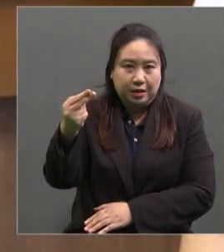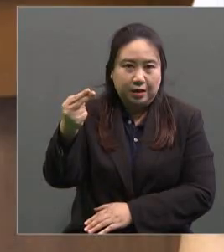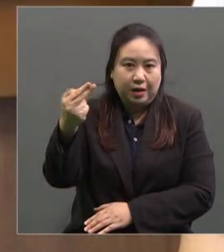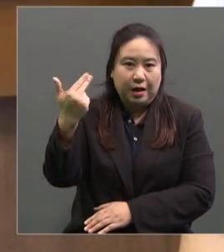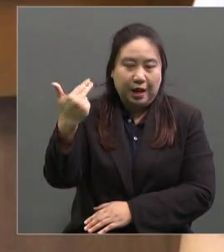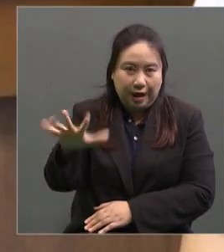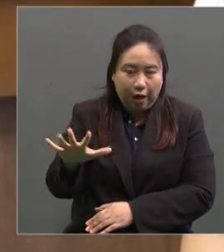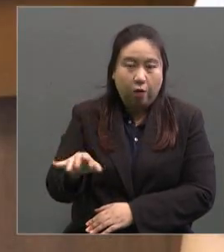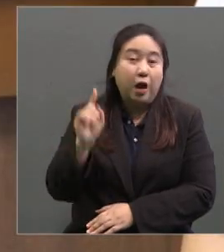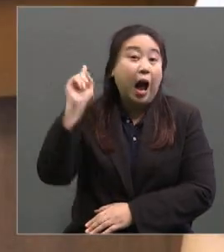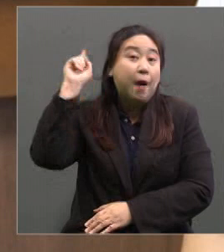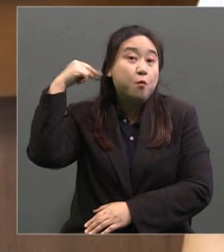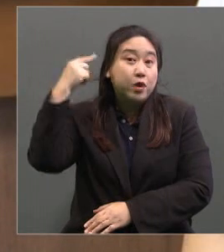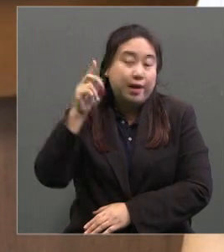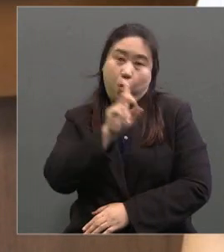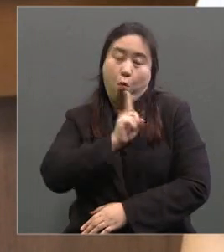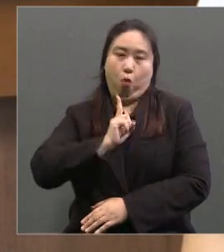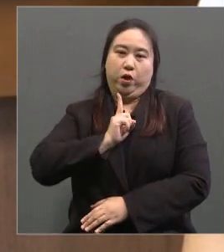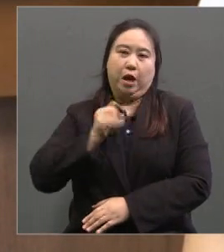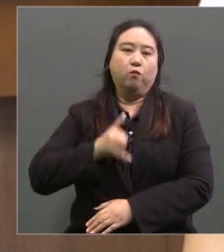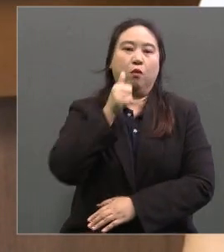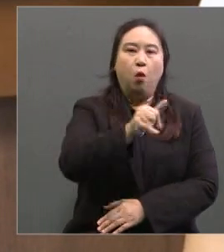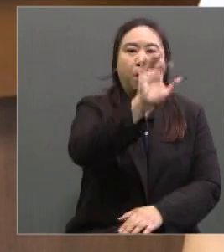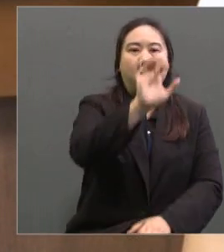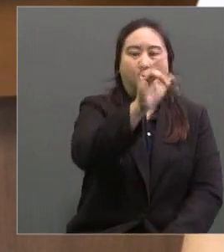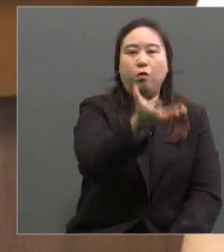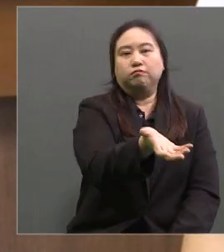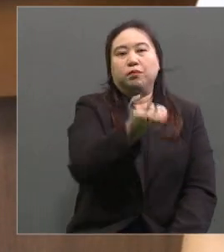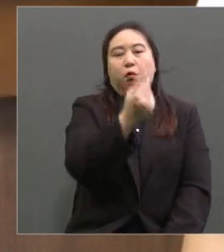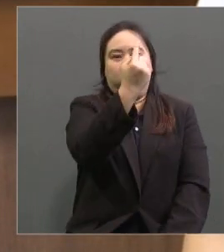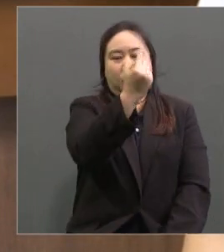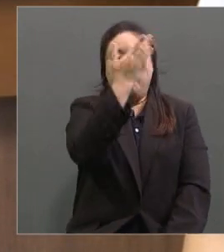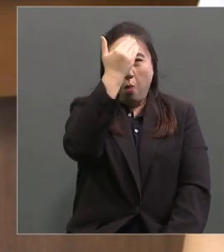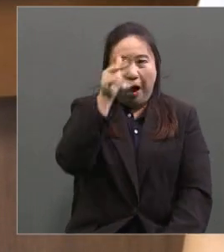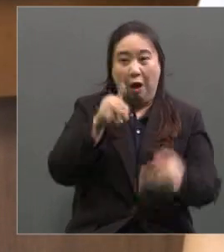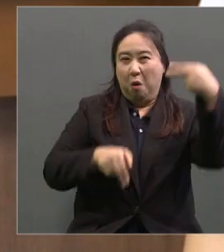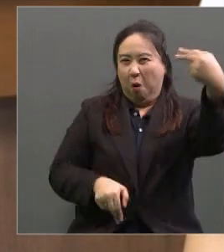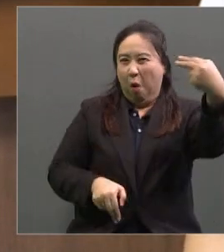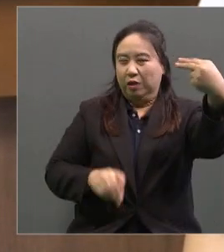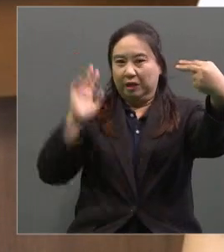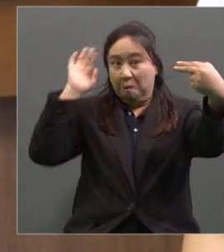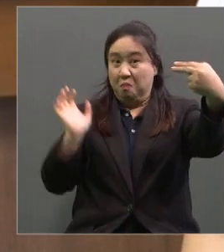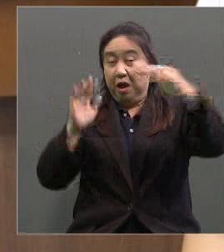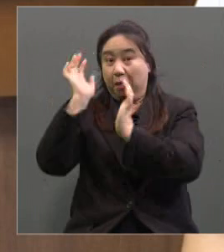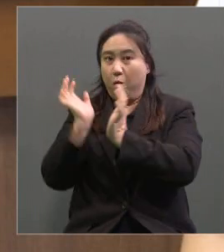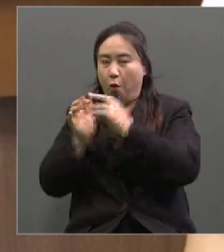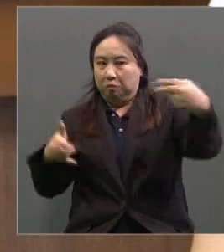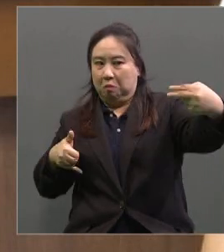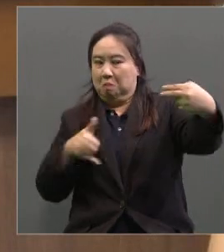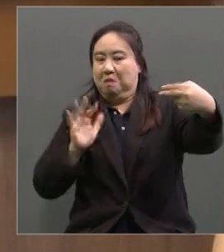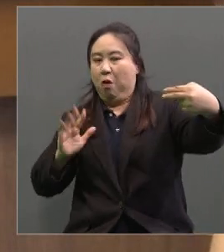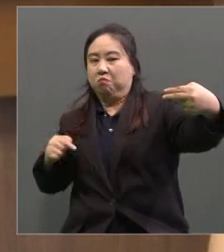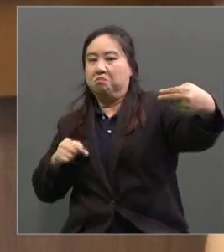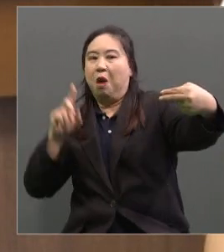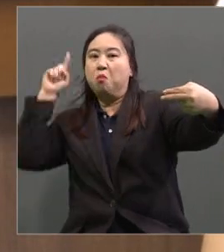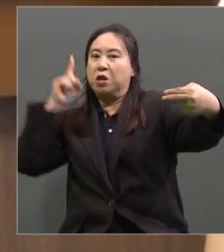กดก็ให้ผู้เสียหายที่เป็นผู้หญิงลงไปกดคนเดียวเธอบอกว่าน่าจะเป็นการหลบกล้องวงจรปิดออเป็นอย่าง